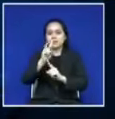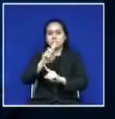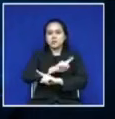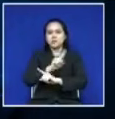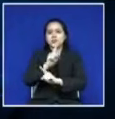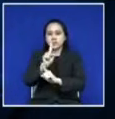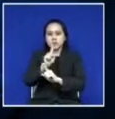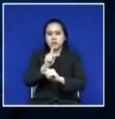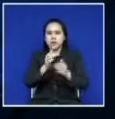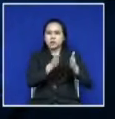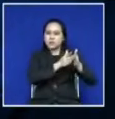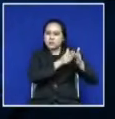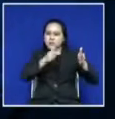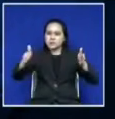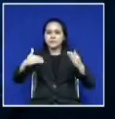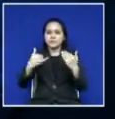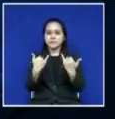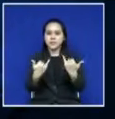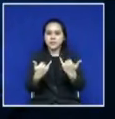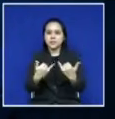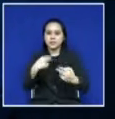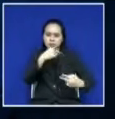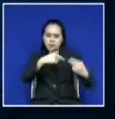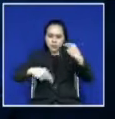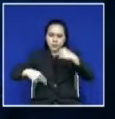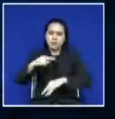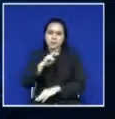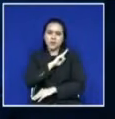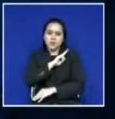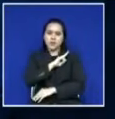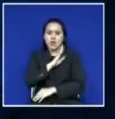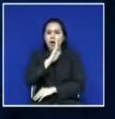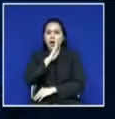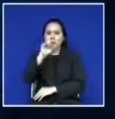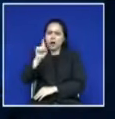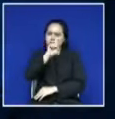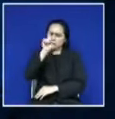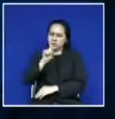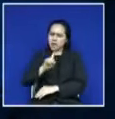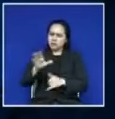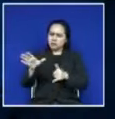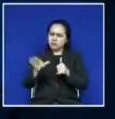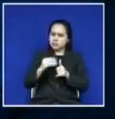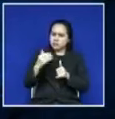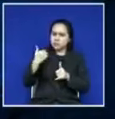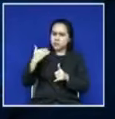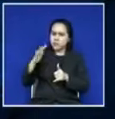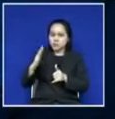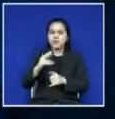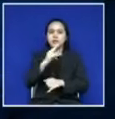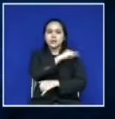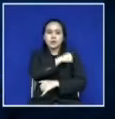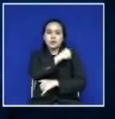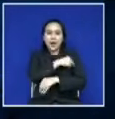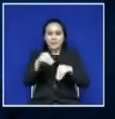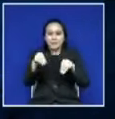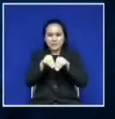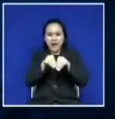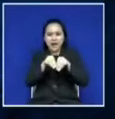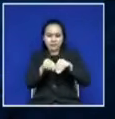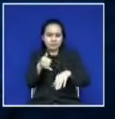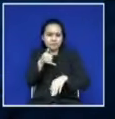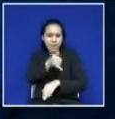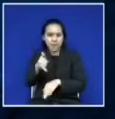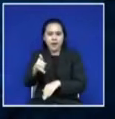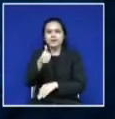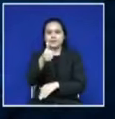องแล้วก็ถ้าสงสัยก็เข้าไปนะครับปรึกษาหรือเข้าไปรับการตรวจที่สถานพยาบาลใกล้บ้านได้ทันทีนะครับ